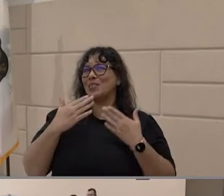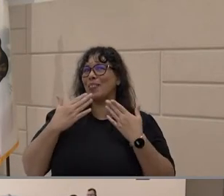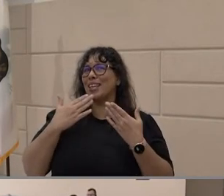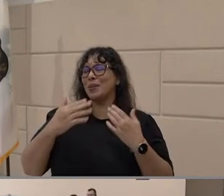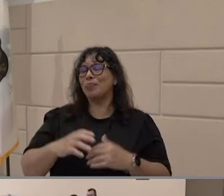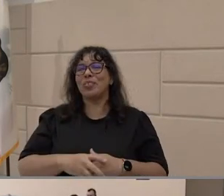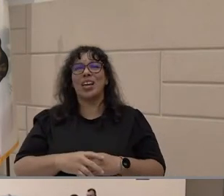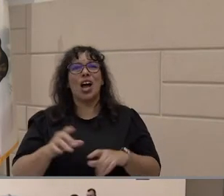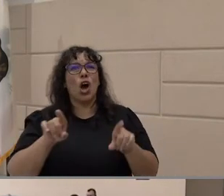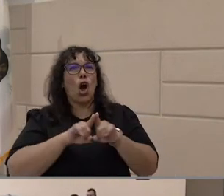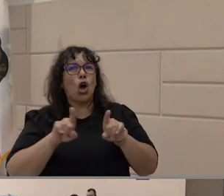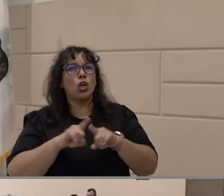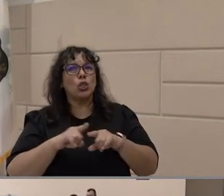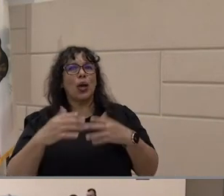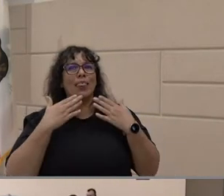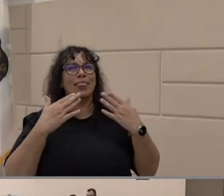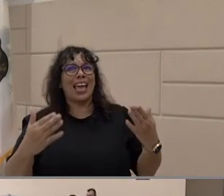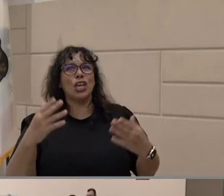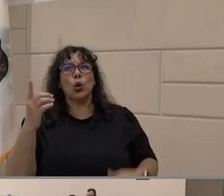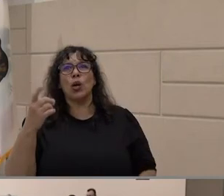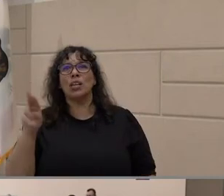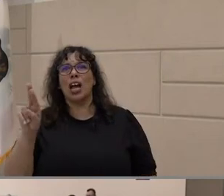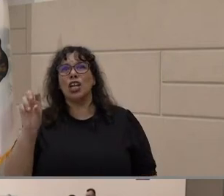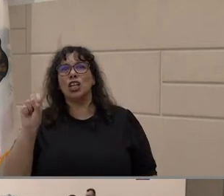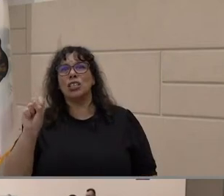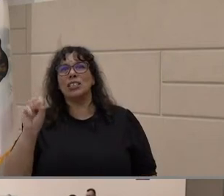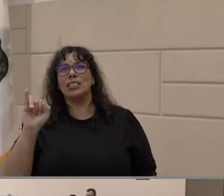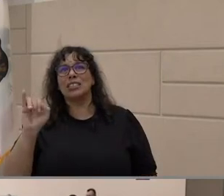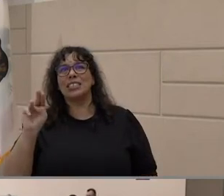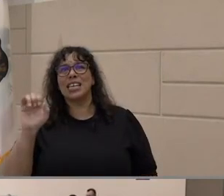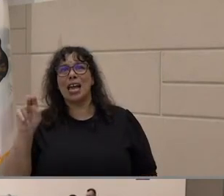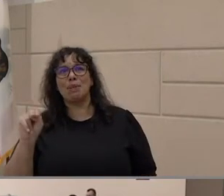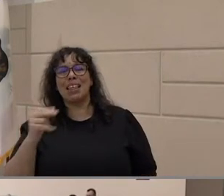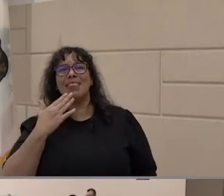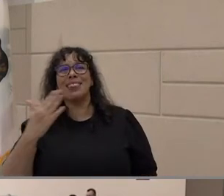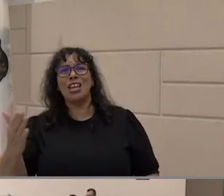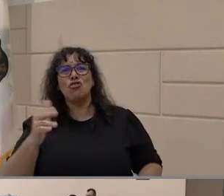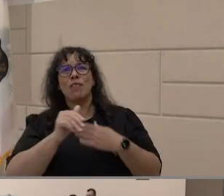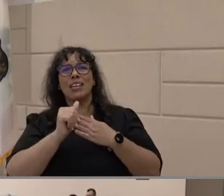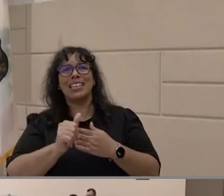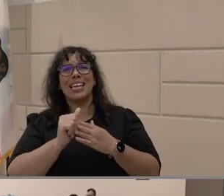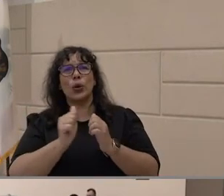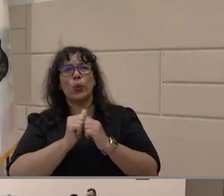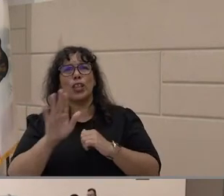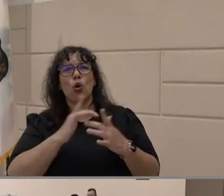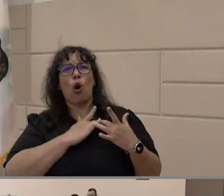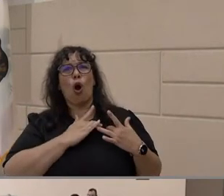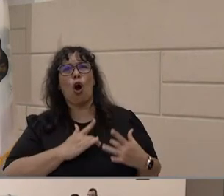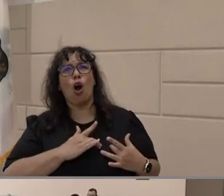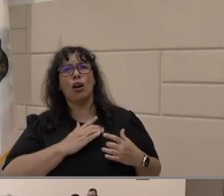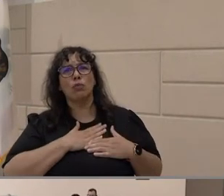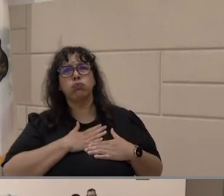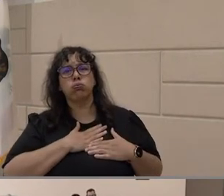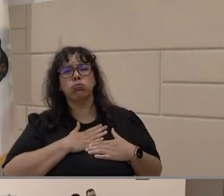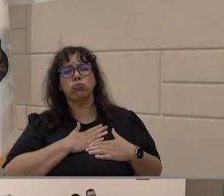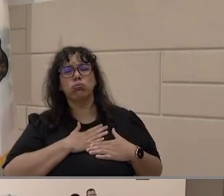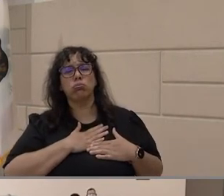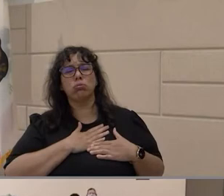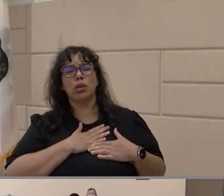ណាក៏បានដែរសូមអរគុណចំពោះ Dr. Simon សូមអរគុណដែលដឹកនាំទាំងបើកចិត្តទូលា